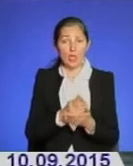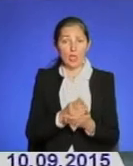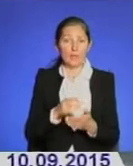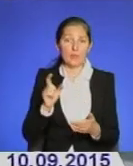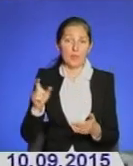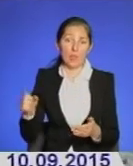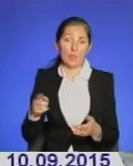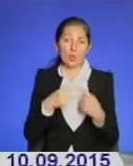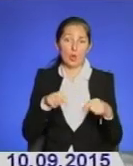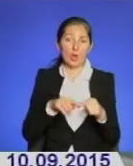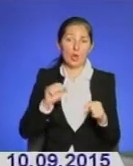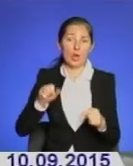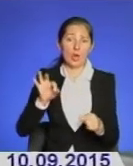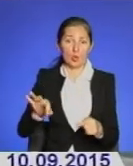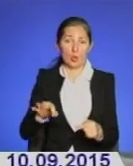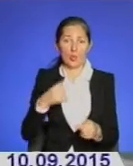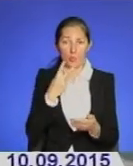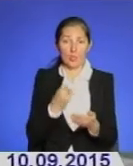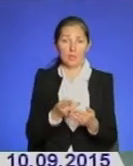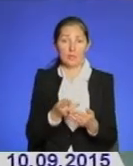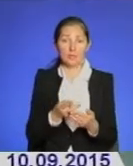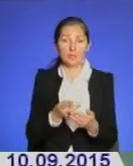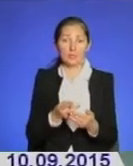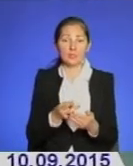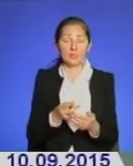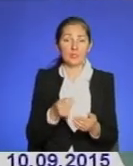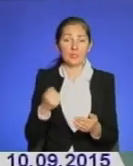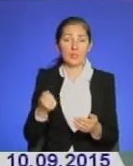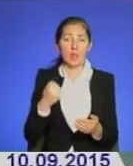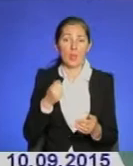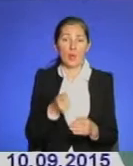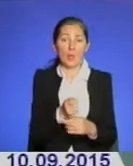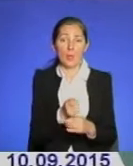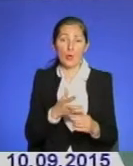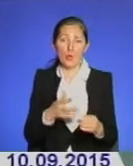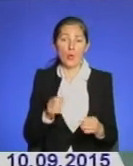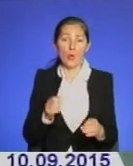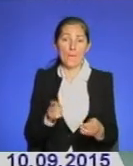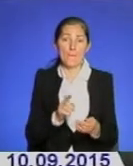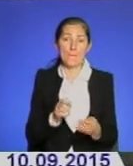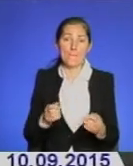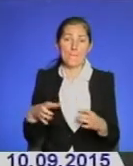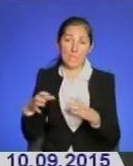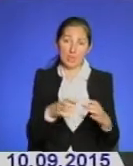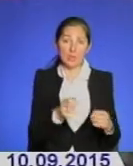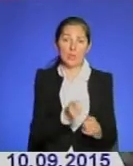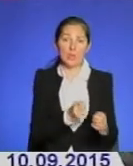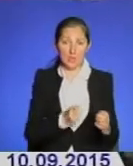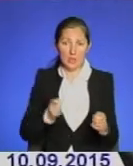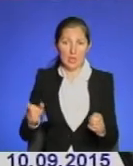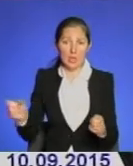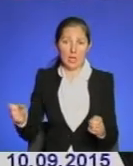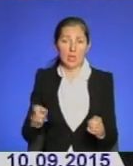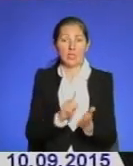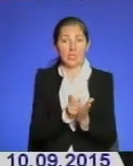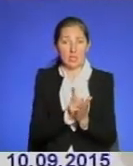голові адміністрації і нашій знімальній групі. Стрільці і танкісти, повний арсенал зброї – все і всі готові, аби в